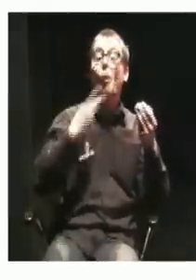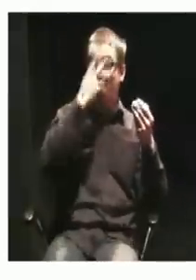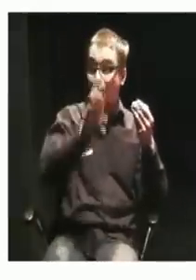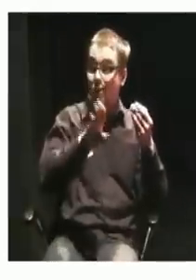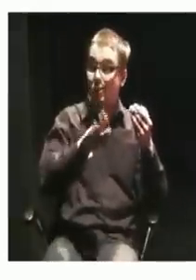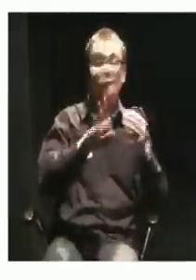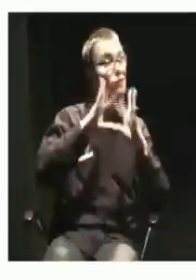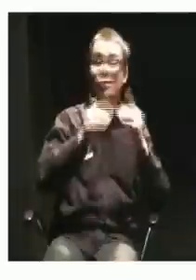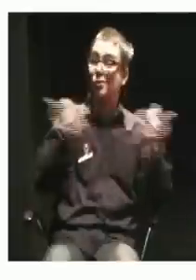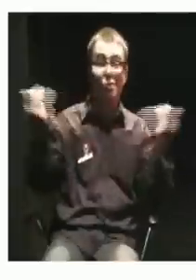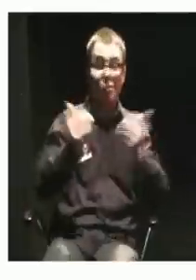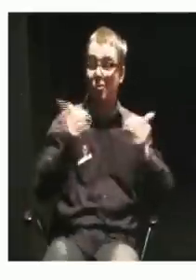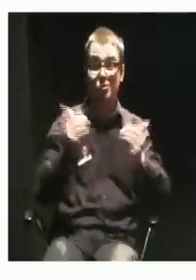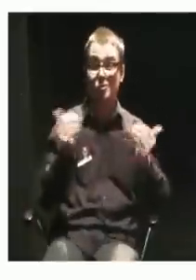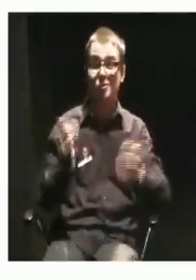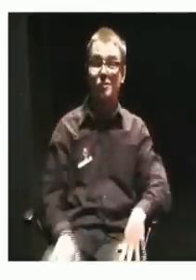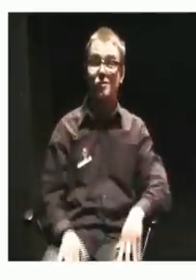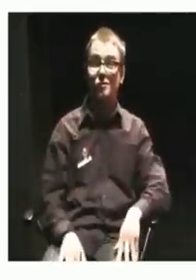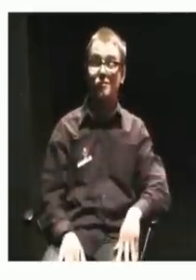oprócz trzaśnięcia drzwiami obrotowymi.